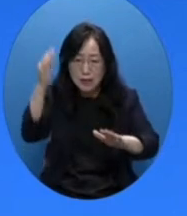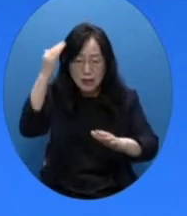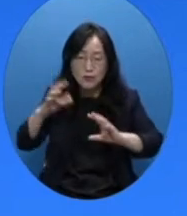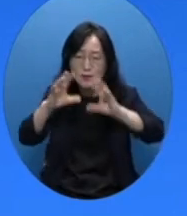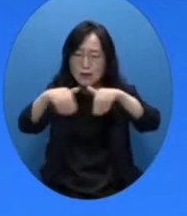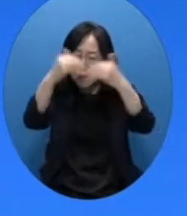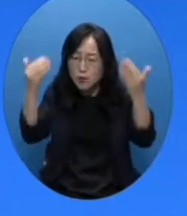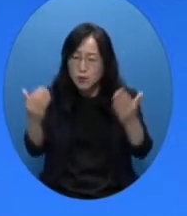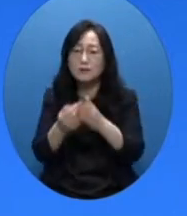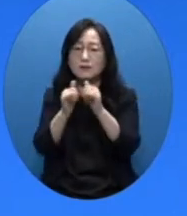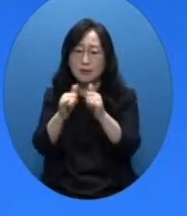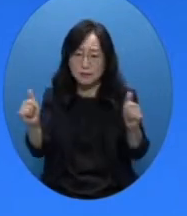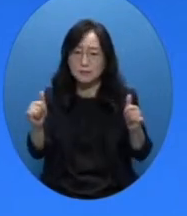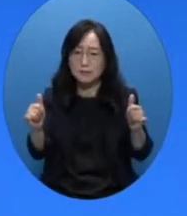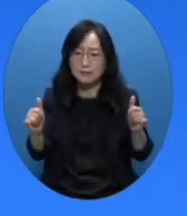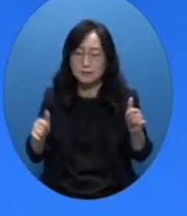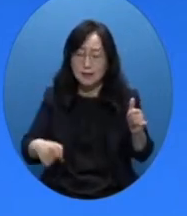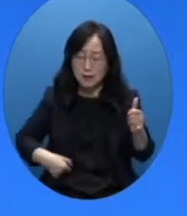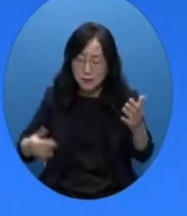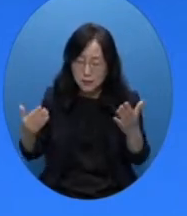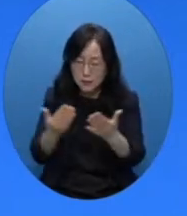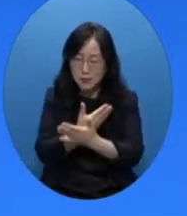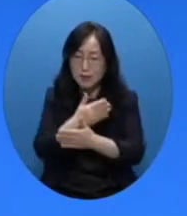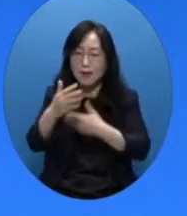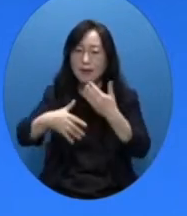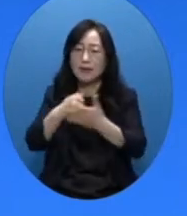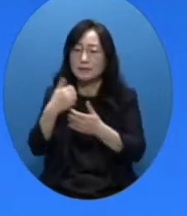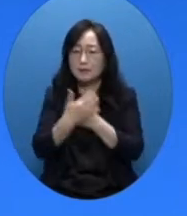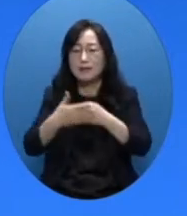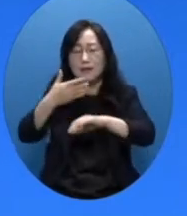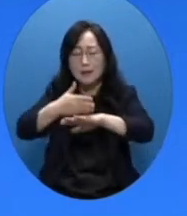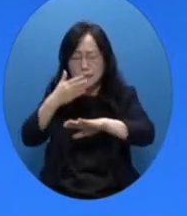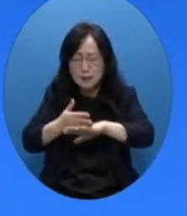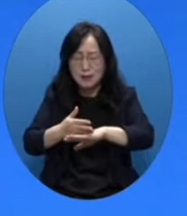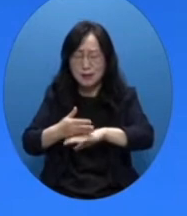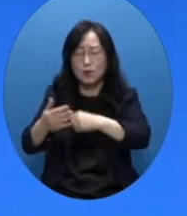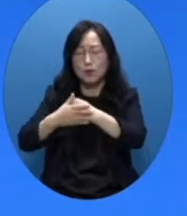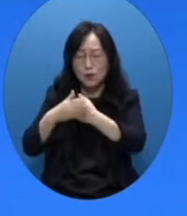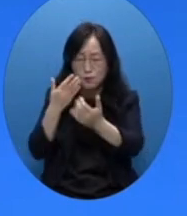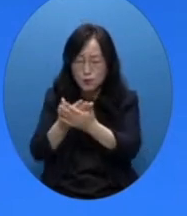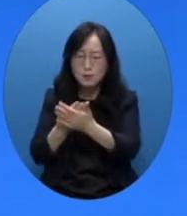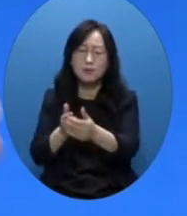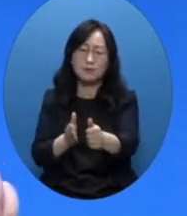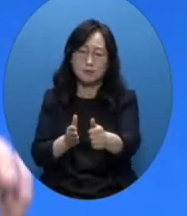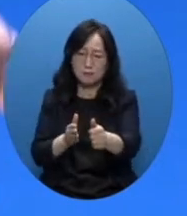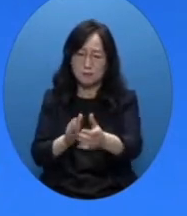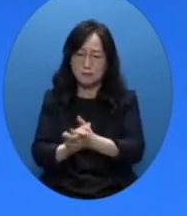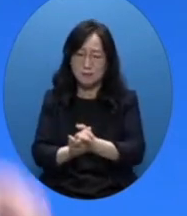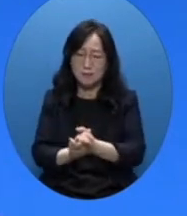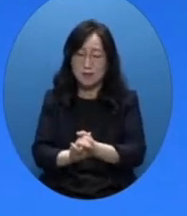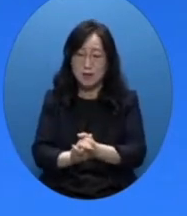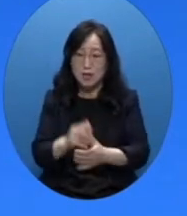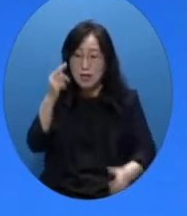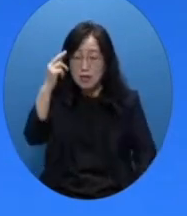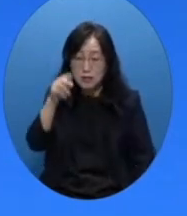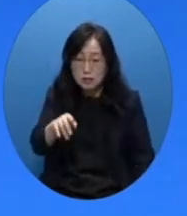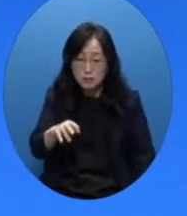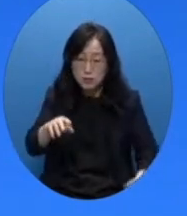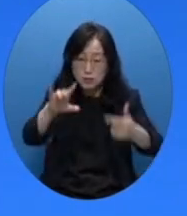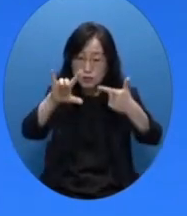모든 백성들이 회개하고 하나님께 감사하게 하여 주옵소서. 6.25 잿더미에서